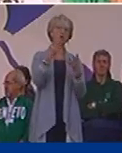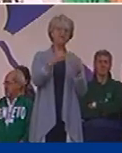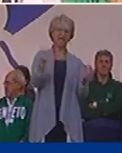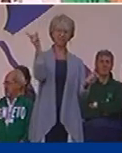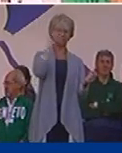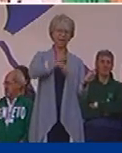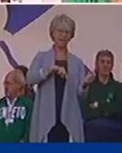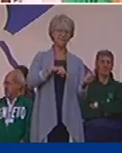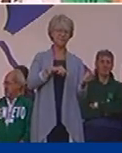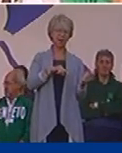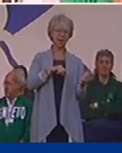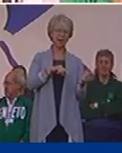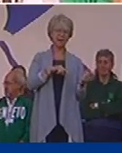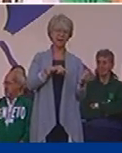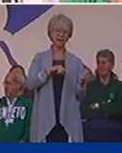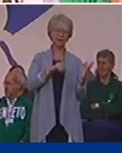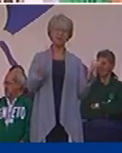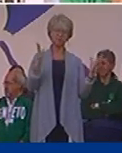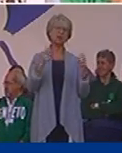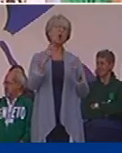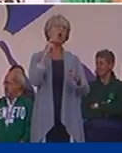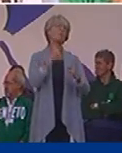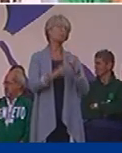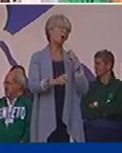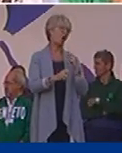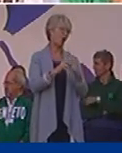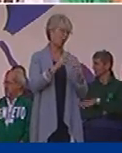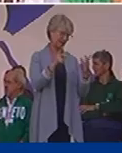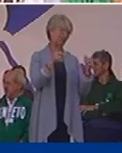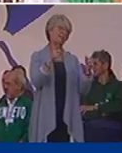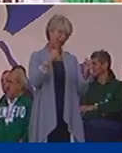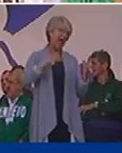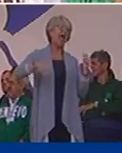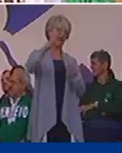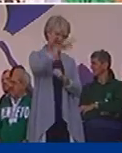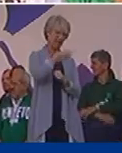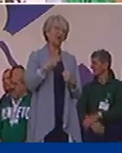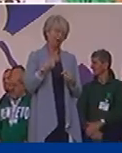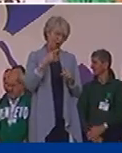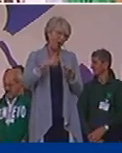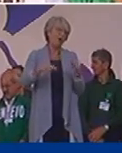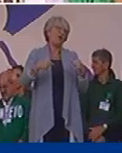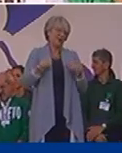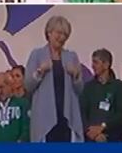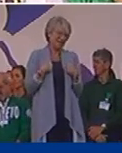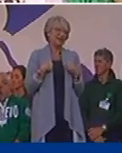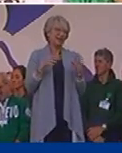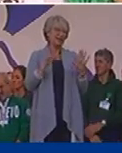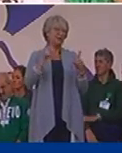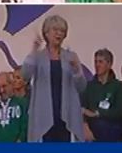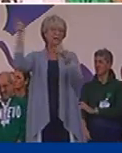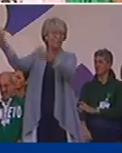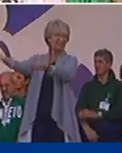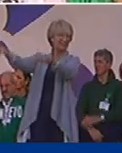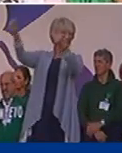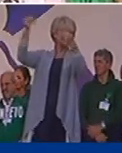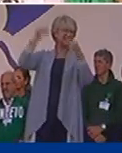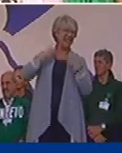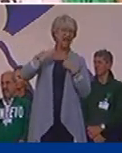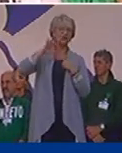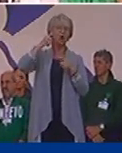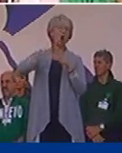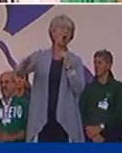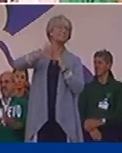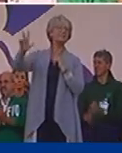male, perché qualche problema ce lo siamo andato a cercare noi, non ce l'hanno portato in casa solo gli